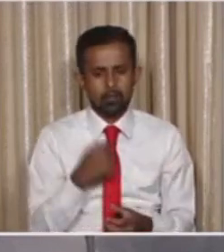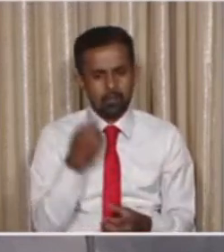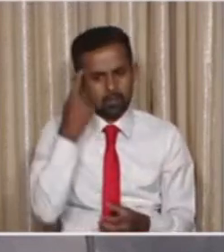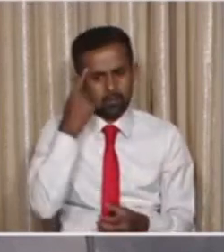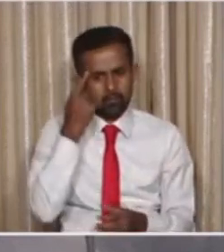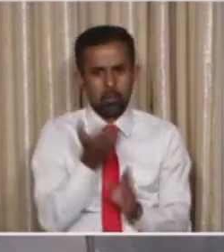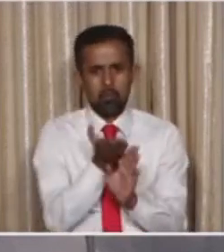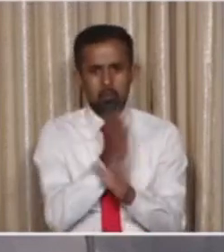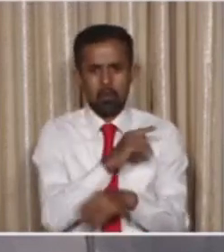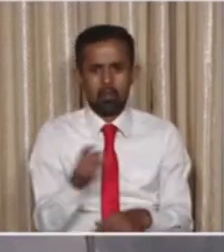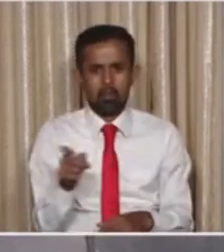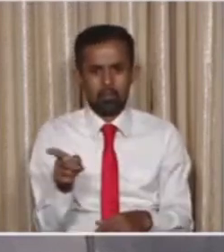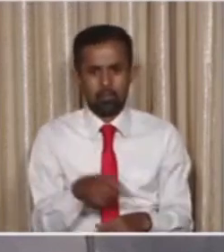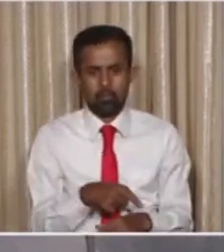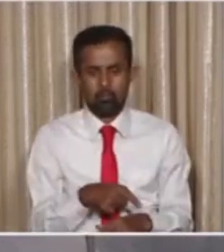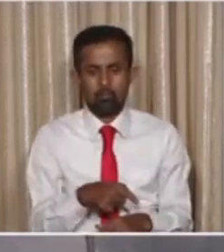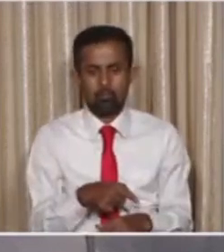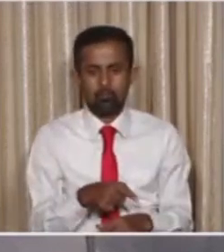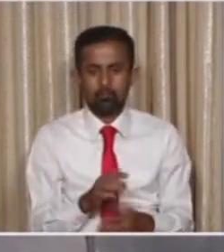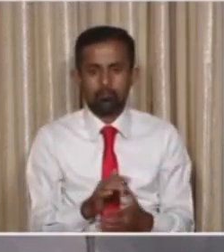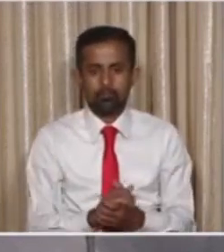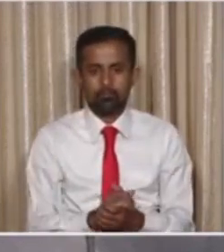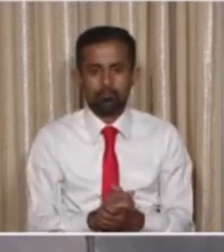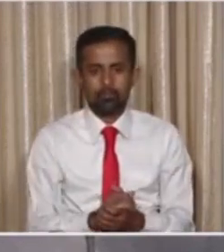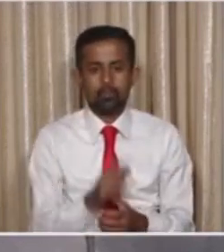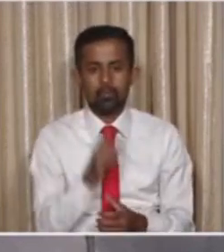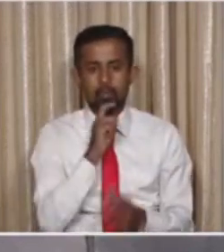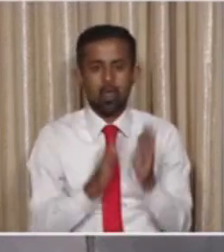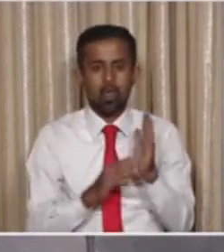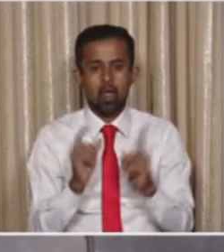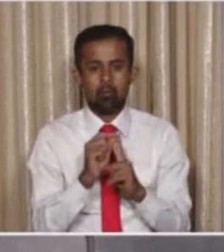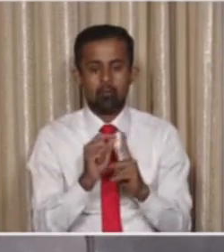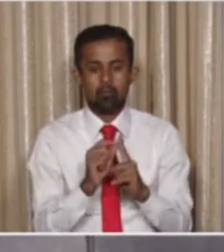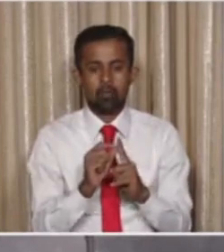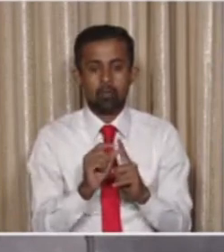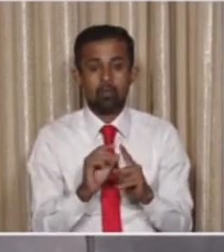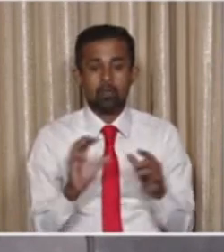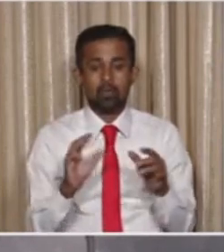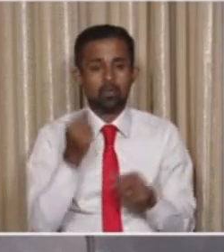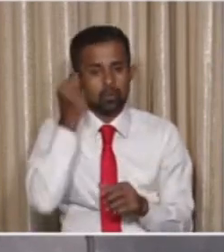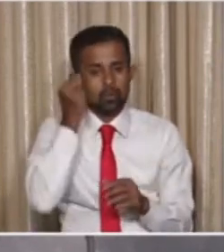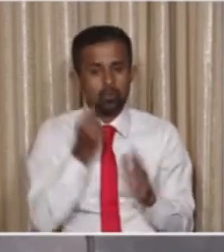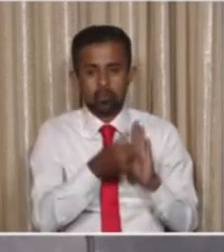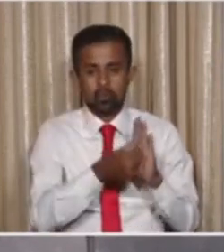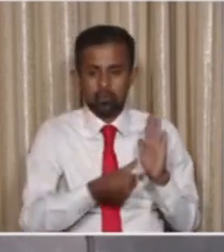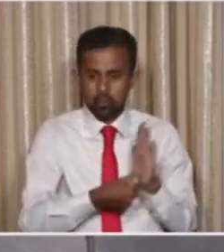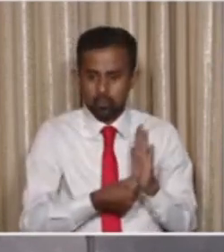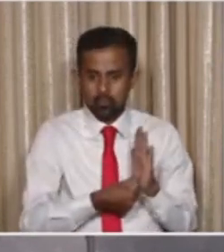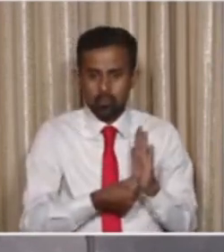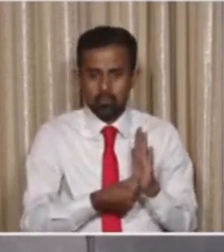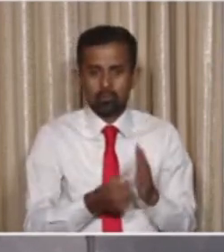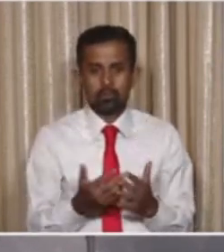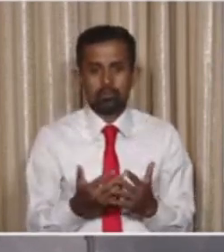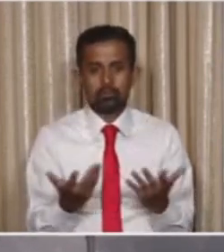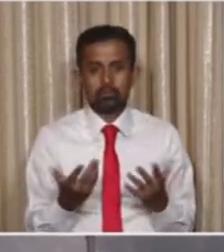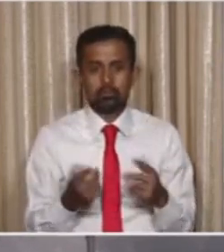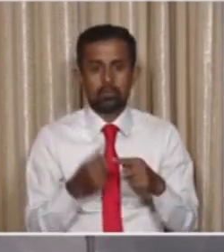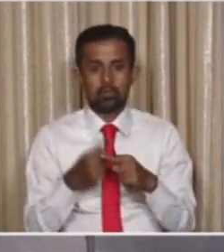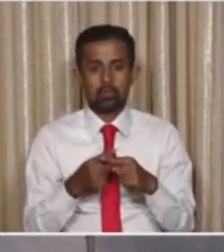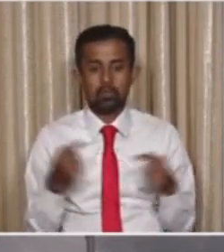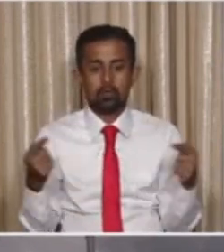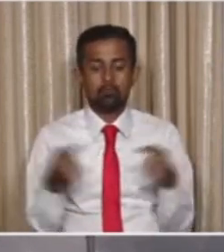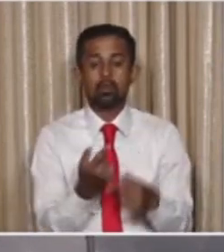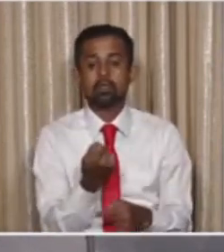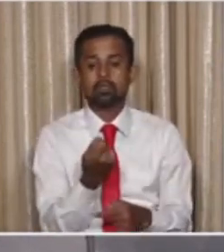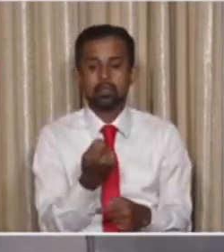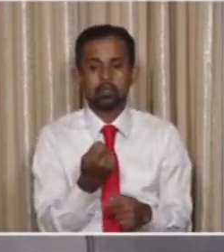මේ පහුගිය දවස්වල මම අර අධිකරණ අමාත්‍යාංශයට සම්බන්ධ ප්‍රතිශස්ත්‍ර පන්ත ගැන, එහෙමත් නැත්නම් මේ එක්ස්ප්‍රෙස් පර්ල් වන්දිය ප්‍රමාද